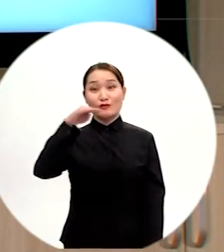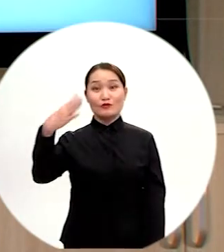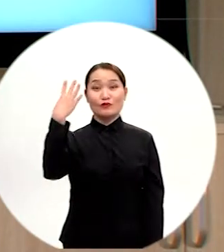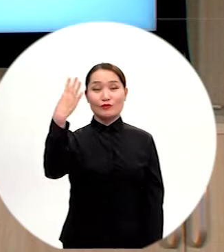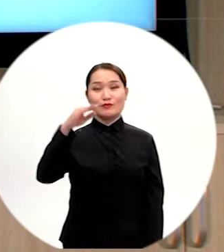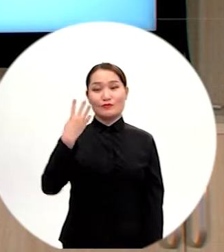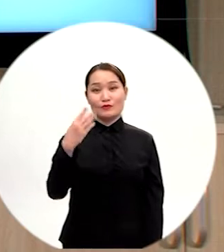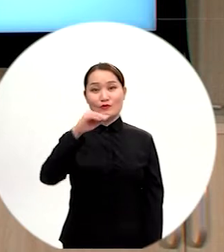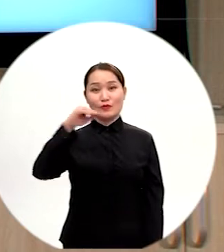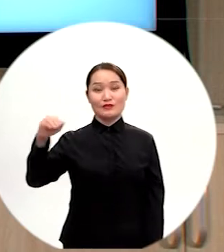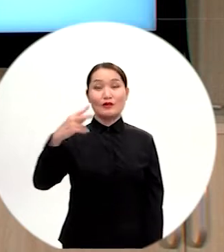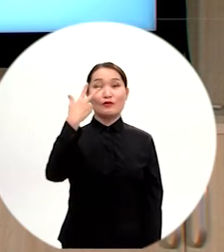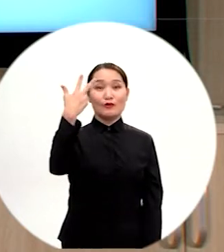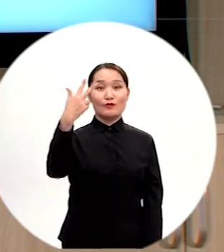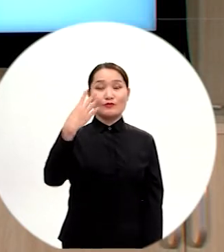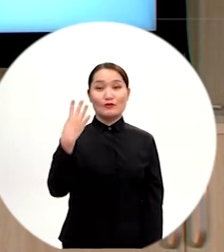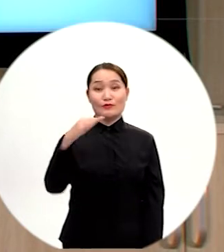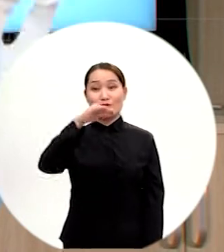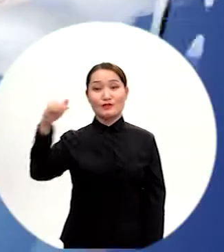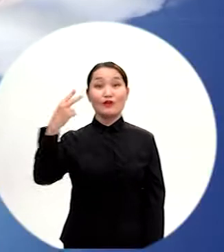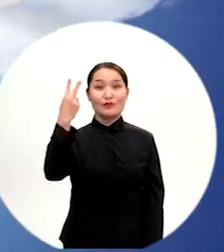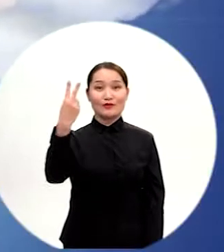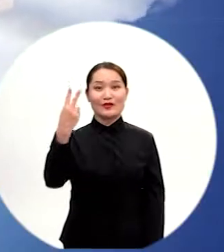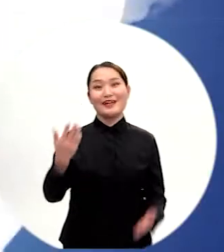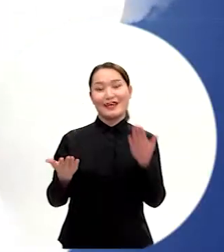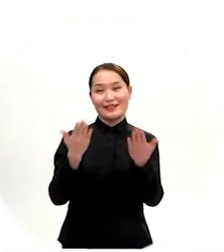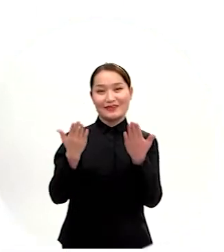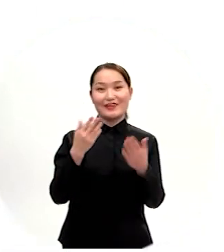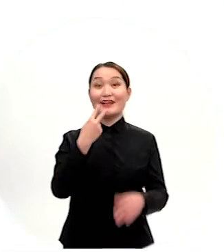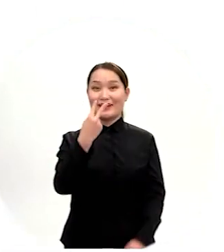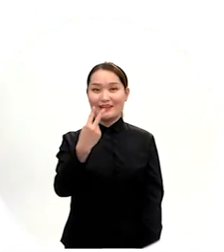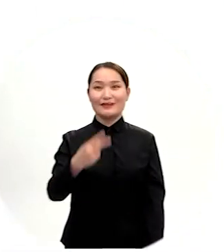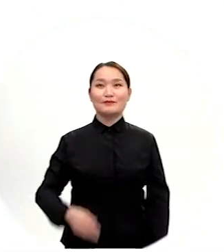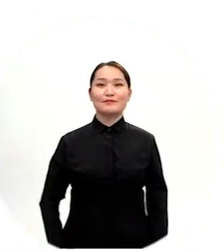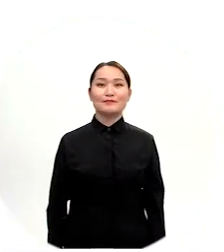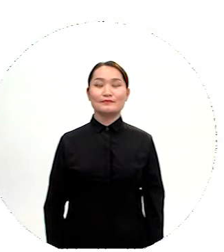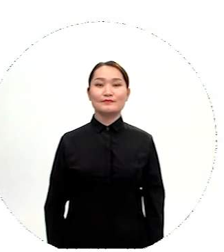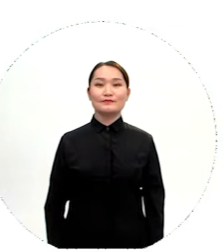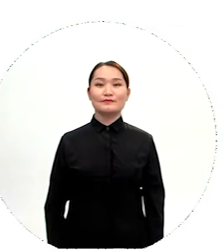уу? 4:3 уу? 4:2 уу?